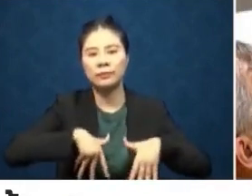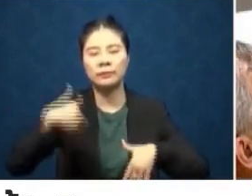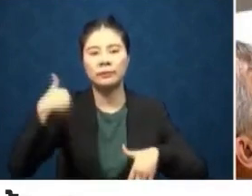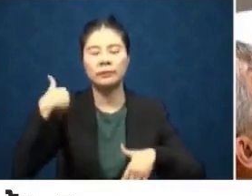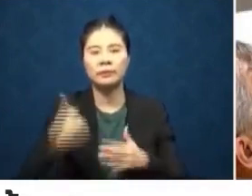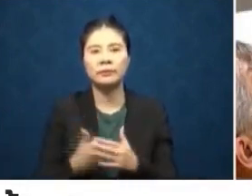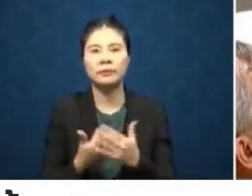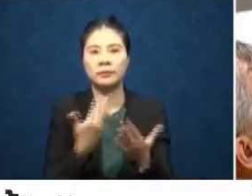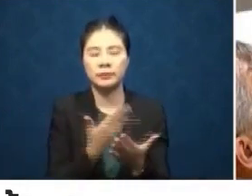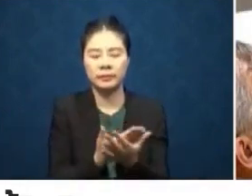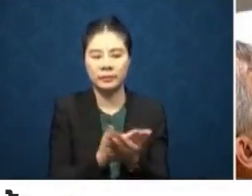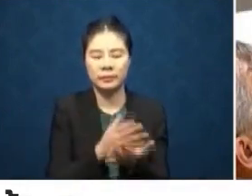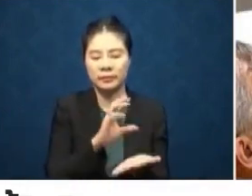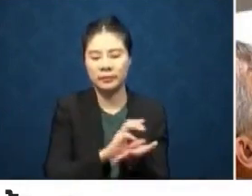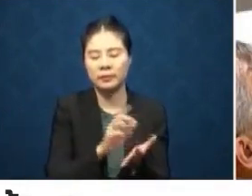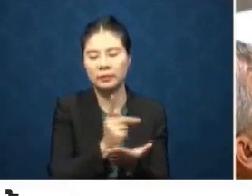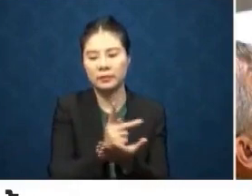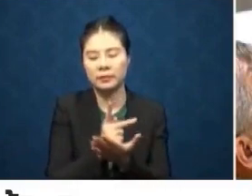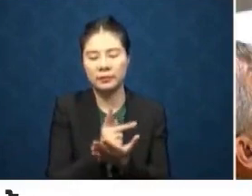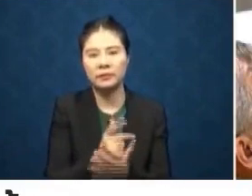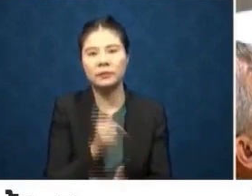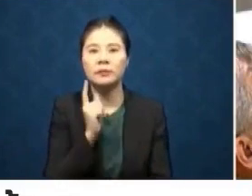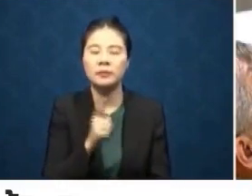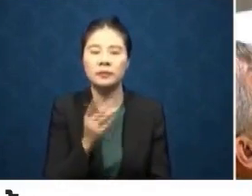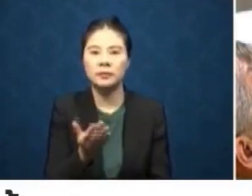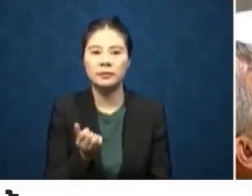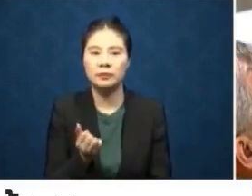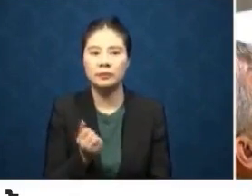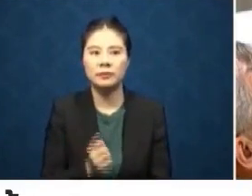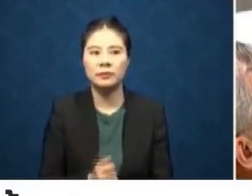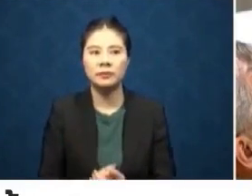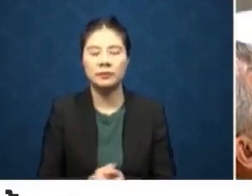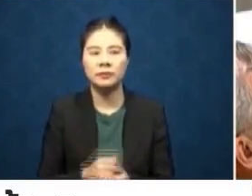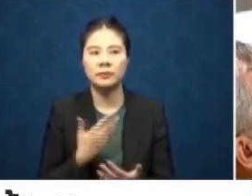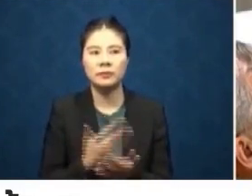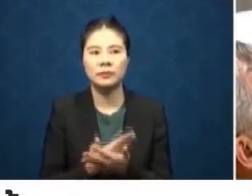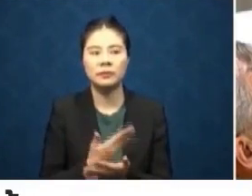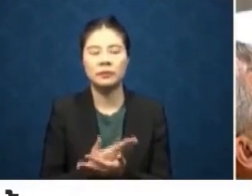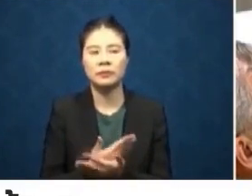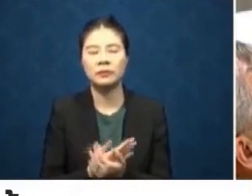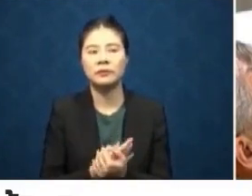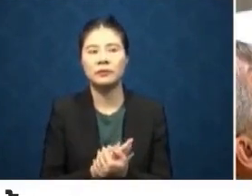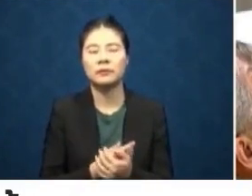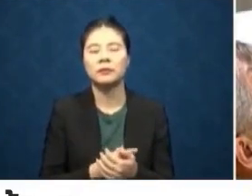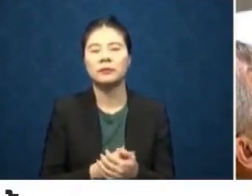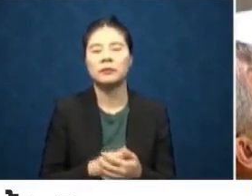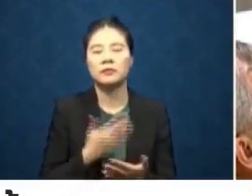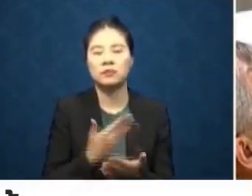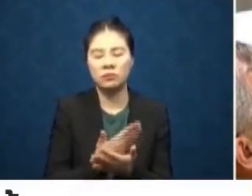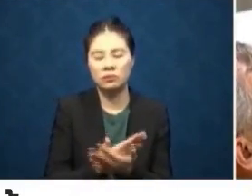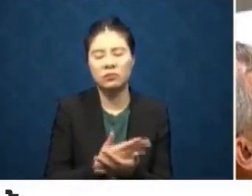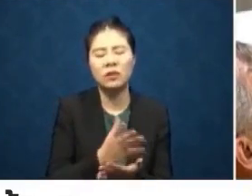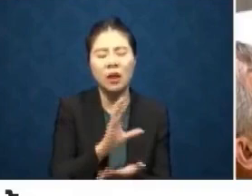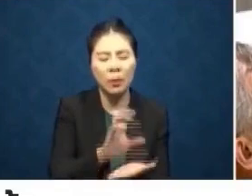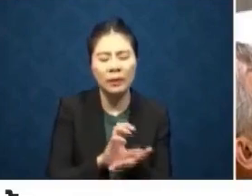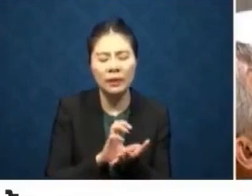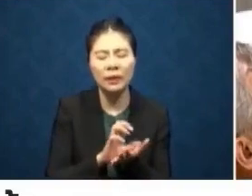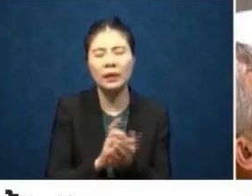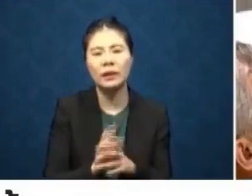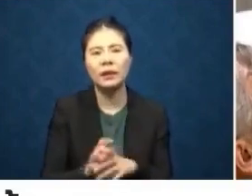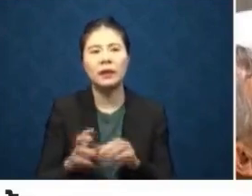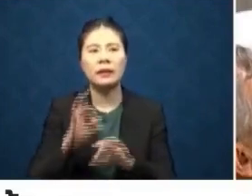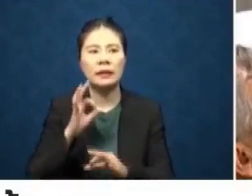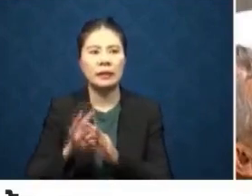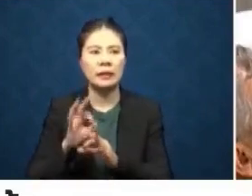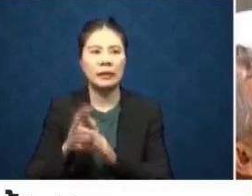เรียงไงค่ะค่ะค่ะอ๋อถ้าเป็นนายกี่ไม่ตายเหรอฮะเพราะว่านายกพูดตี3ชั่วโมงนะฮะไม่ไม่ 10หน้าเอาจจะไม่ได้อยากเป็นนายกไงค่ะ